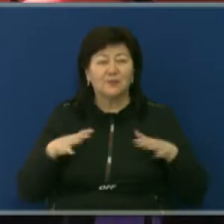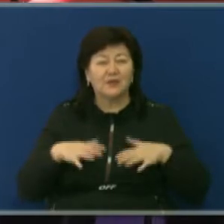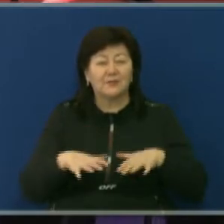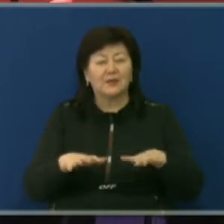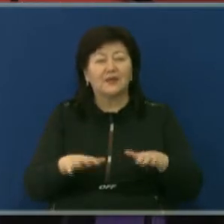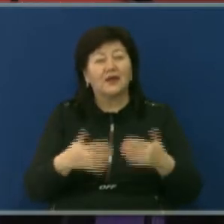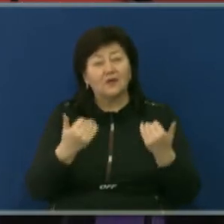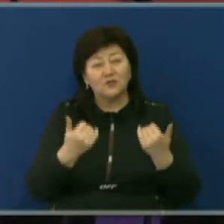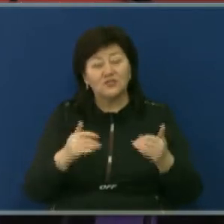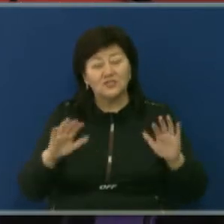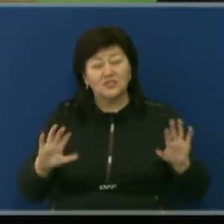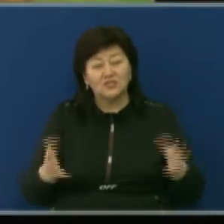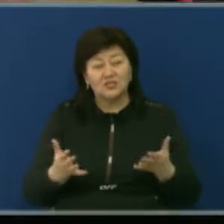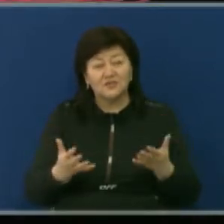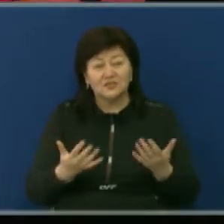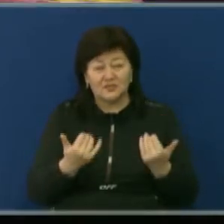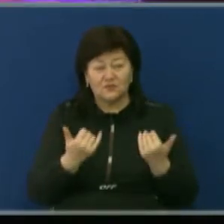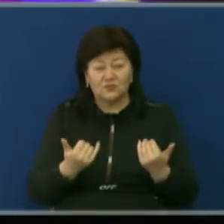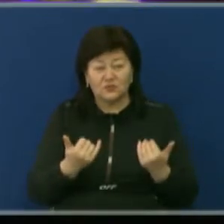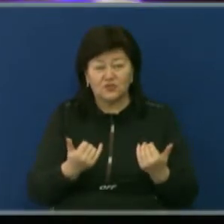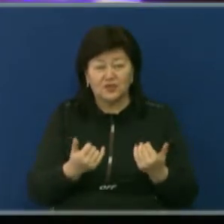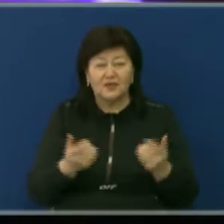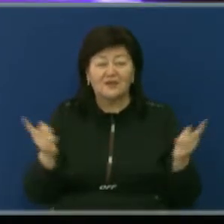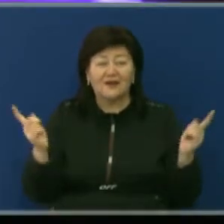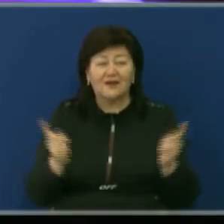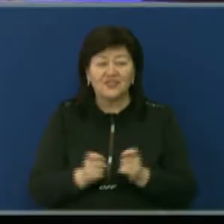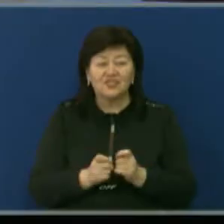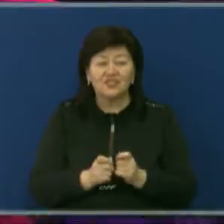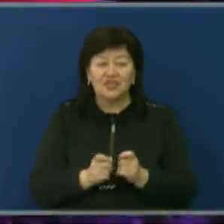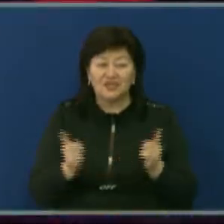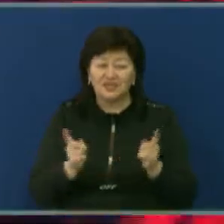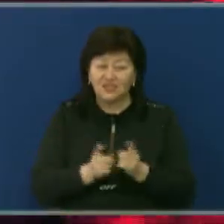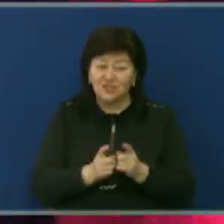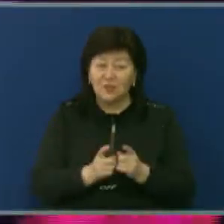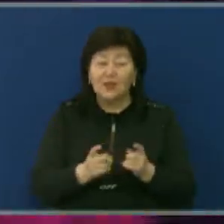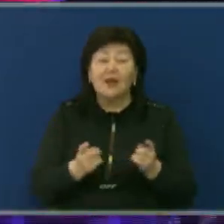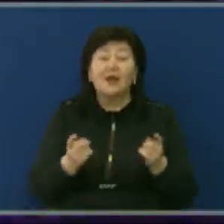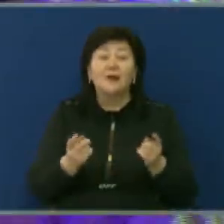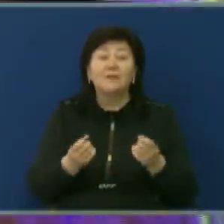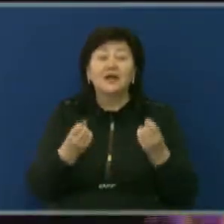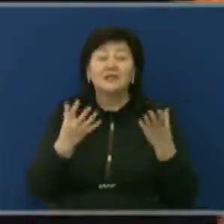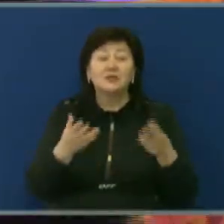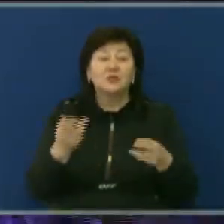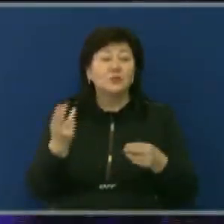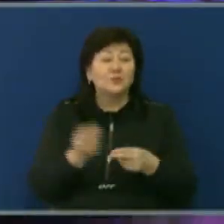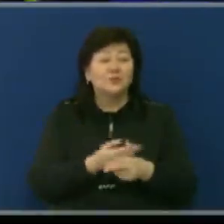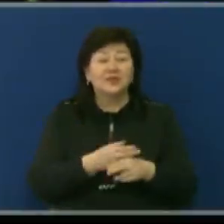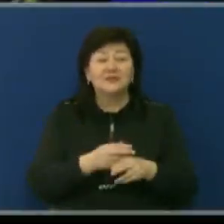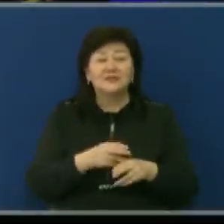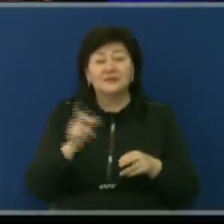сложившейся эпидситуацией, соблюдая санитарные ограничения, День театра вынужден отмечать без зрителей, говорит директор Государственного